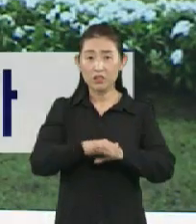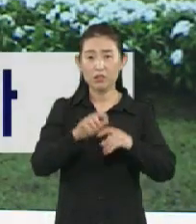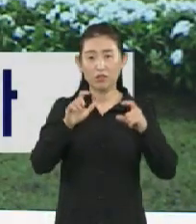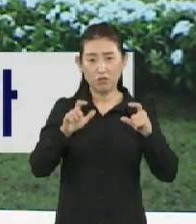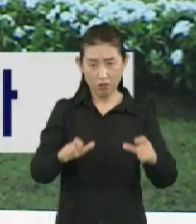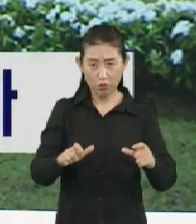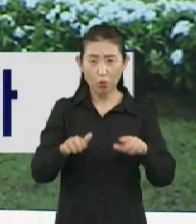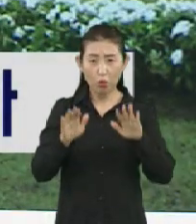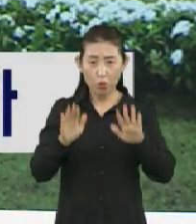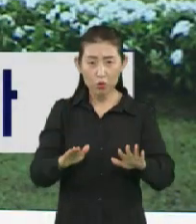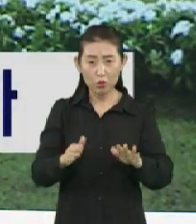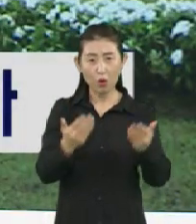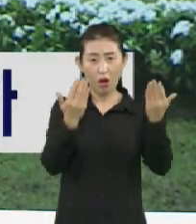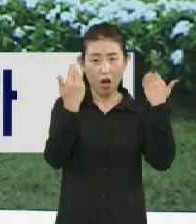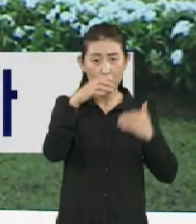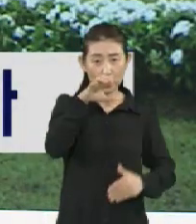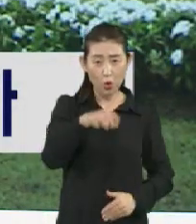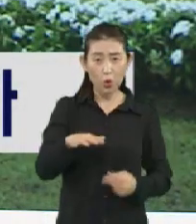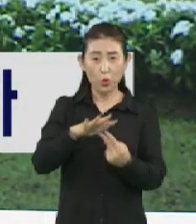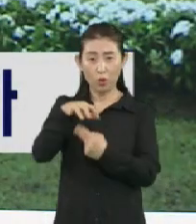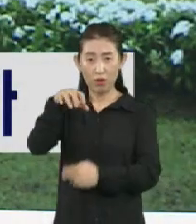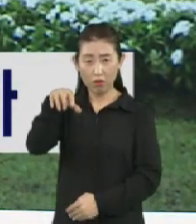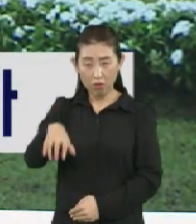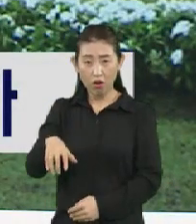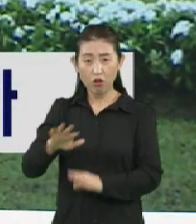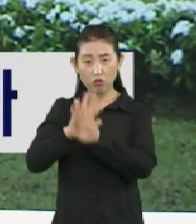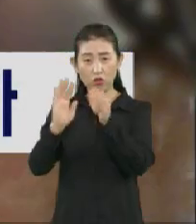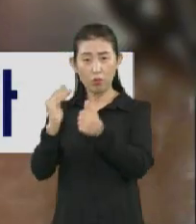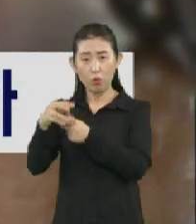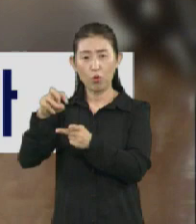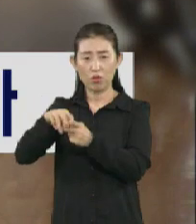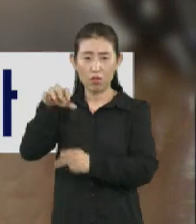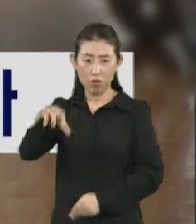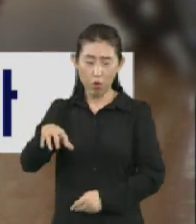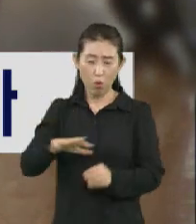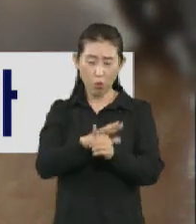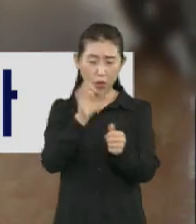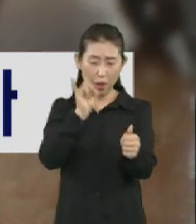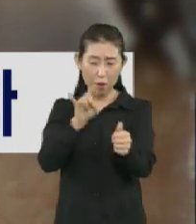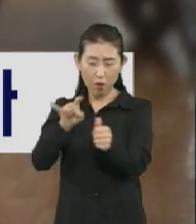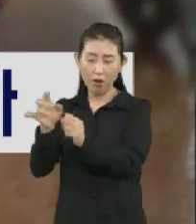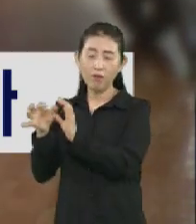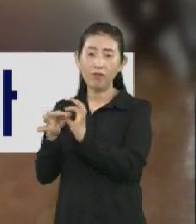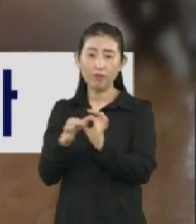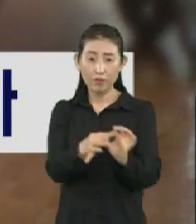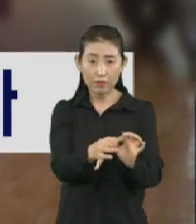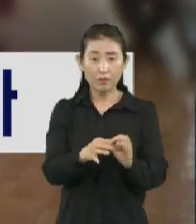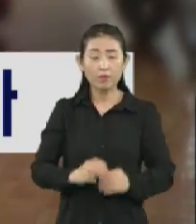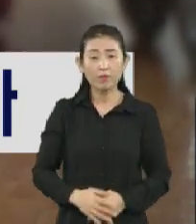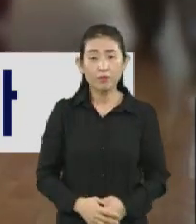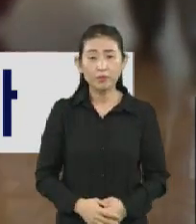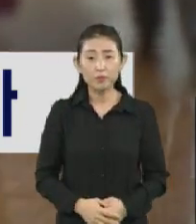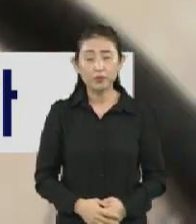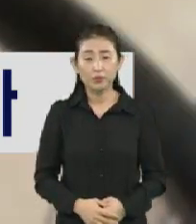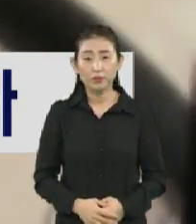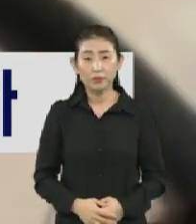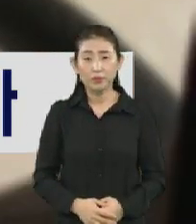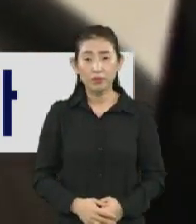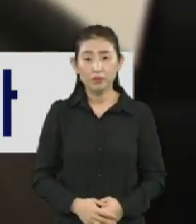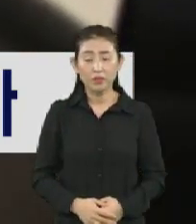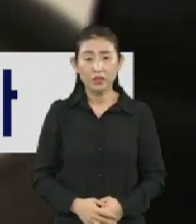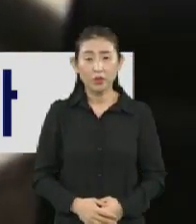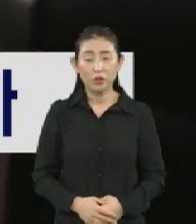대전에서는 오늘도 학교와 요양원 주강 보호소에 엔터 를 매개로 한 코론 알고 확진 자가 이어졌습니다 대전시에 따르면